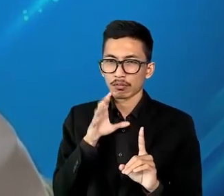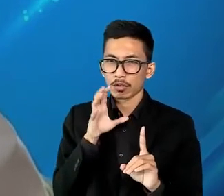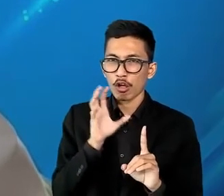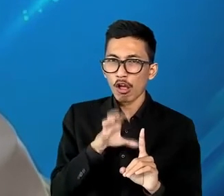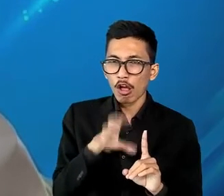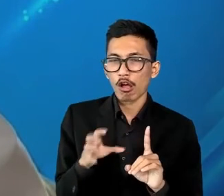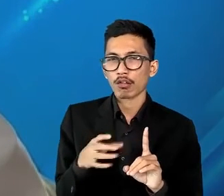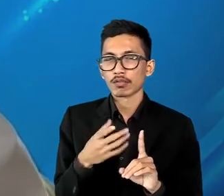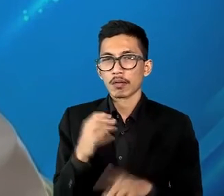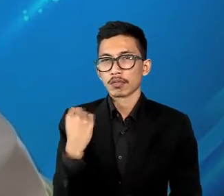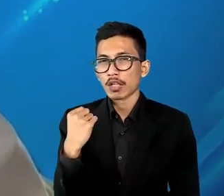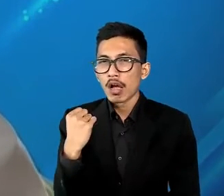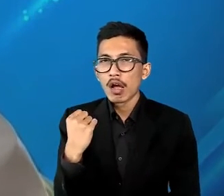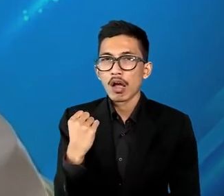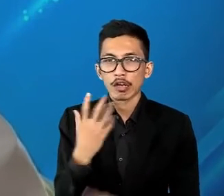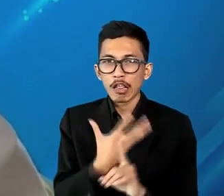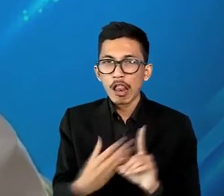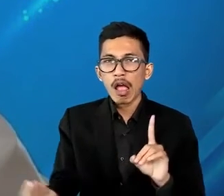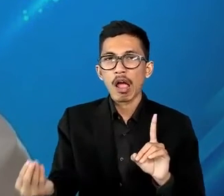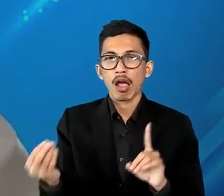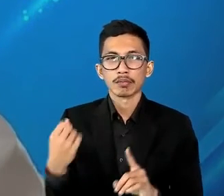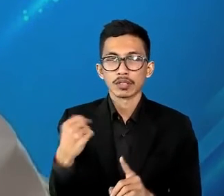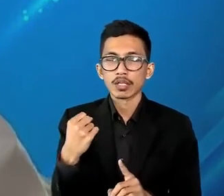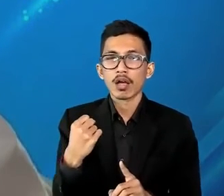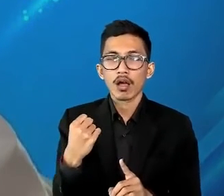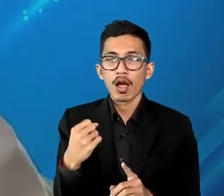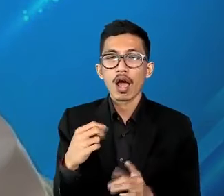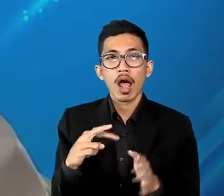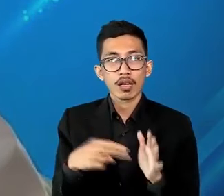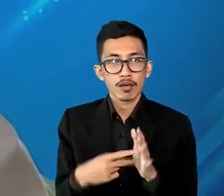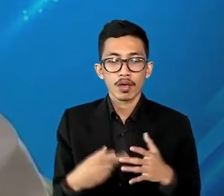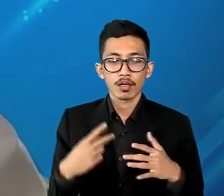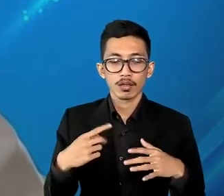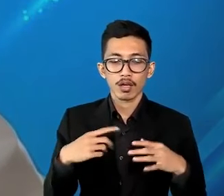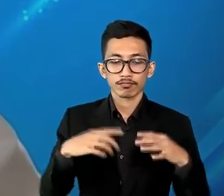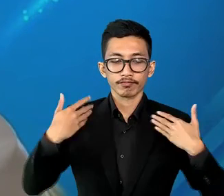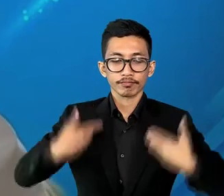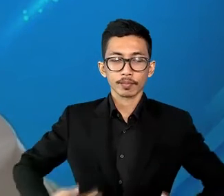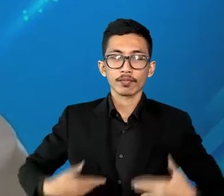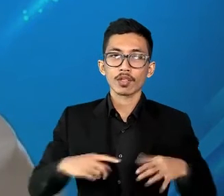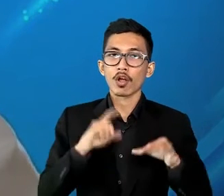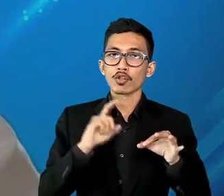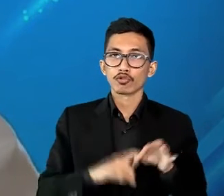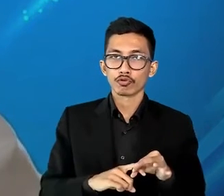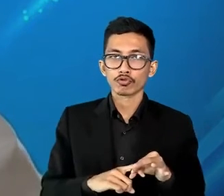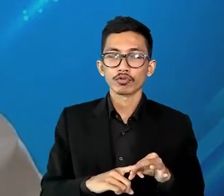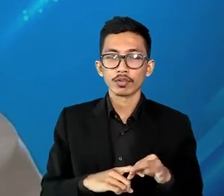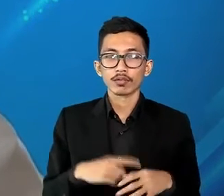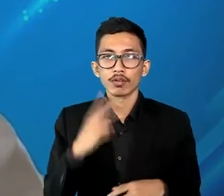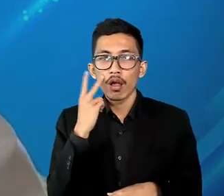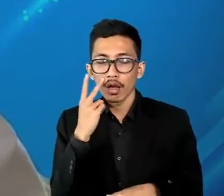manusianya. Jadi semuanya sangat bergantung pada perilaku kita dalam menjaga penularan